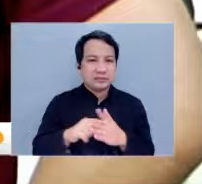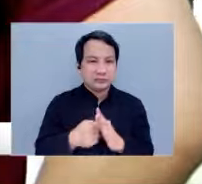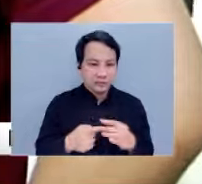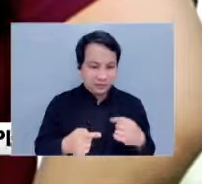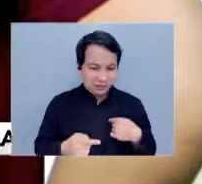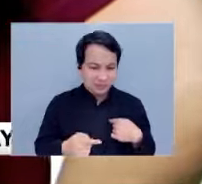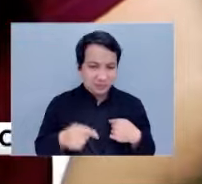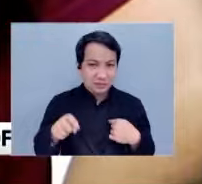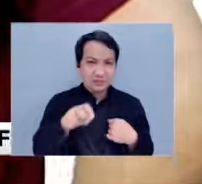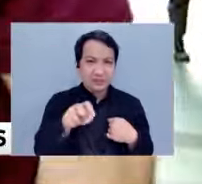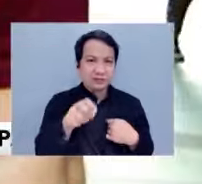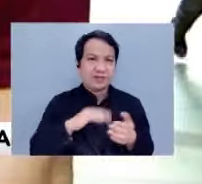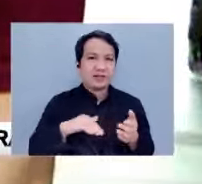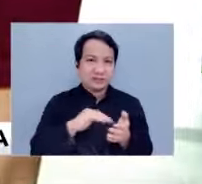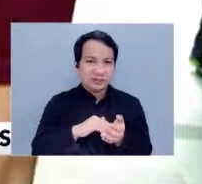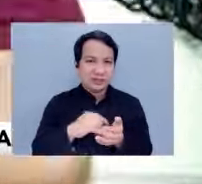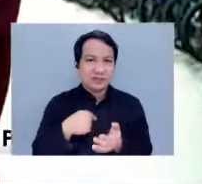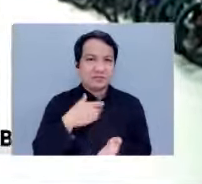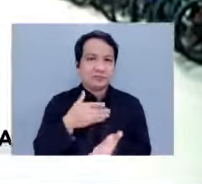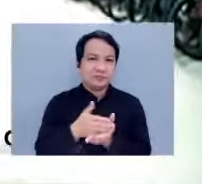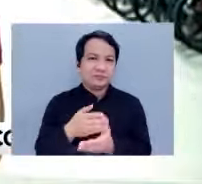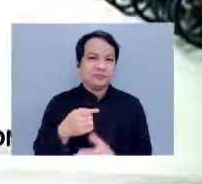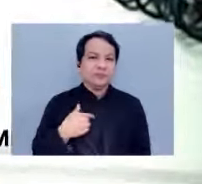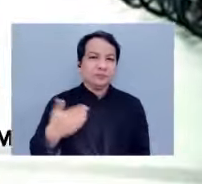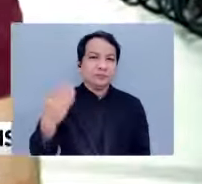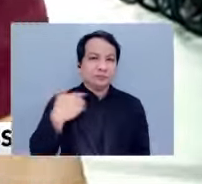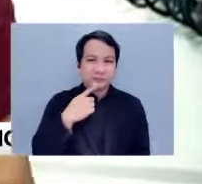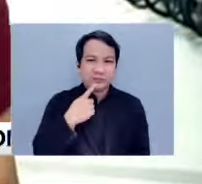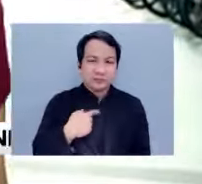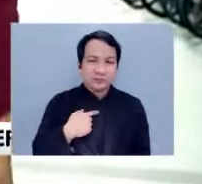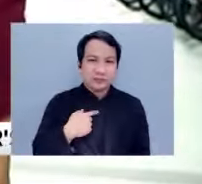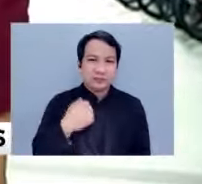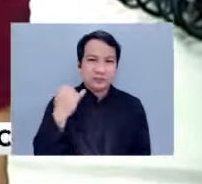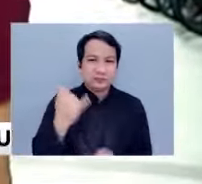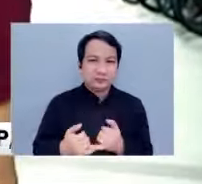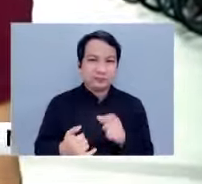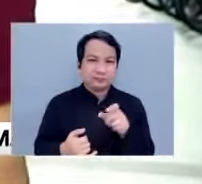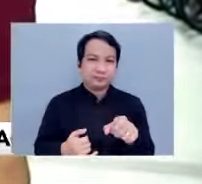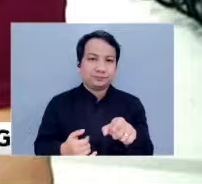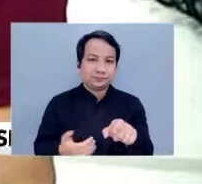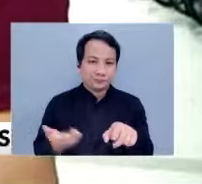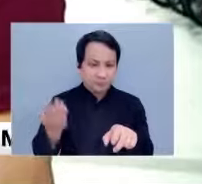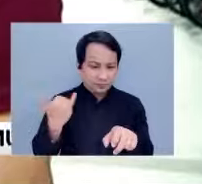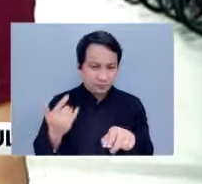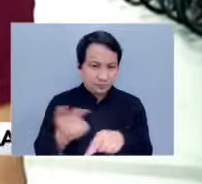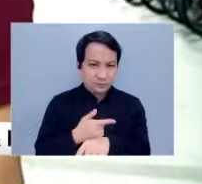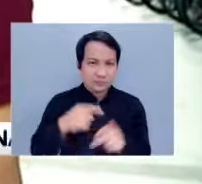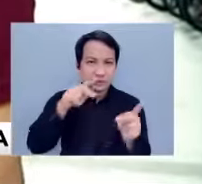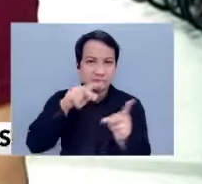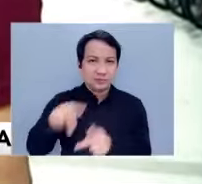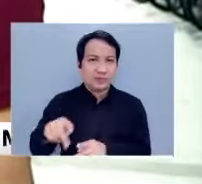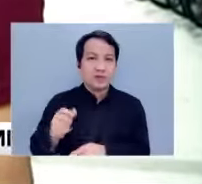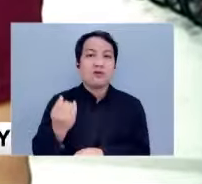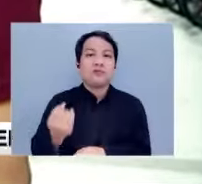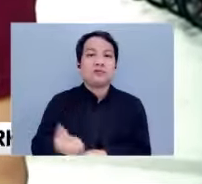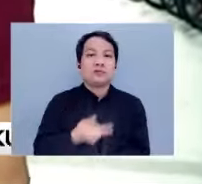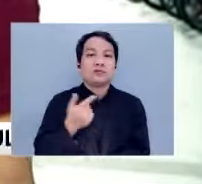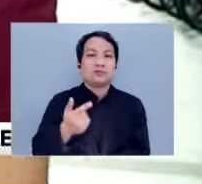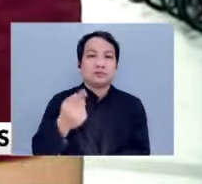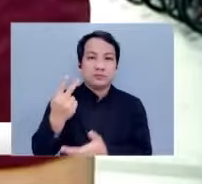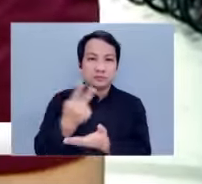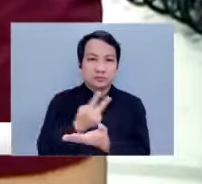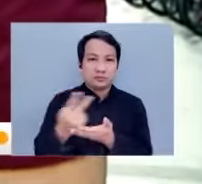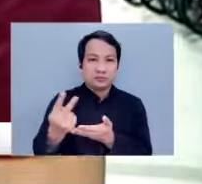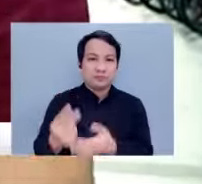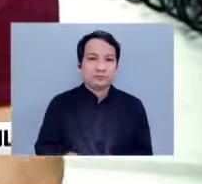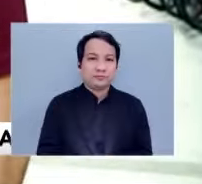ulit kasi I stopped. Yung last trip mo, saan yun? Ang last trip ko, Palawan. Gano'ng katagal? Mga 2 weeks siguro. Wow,